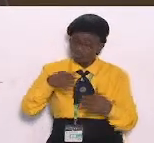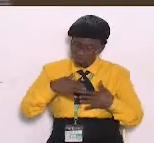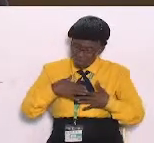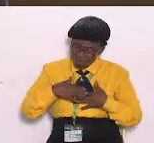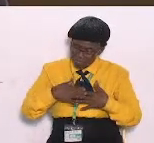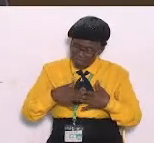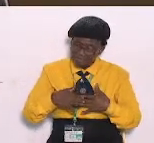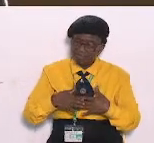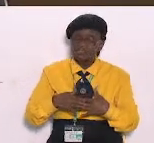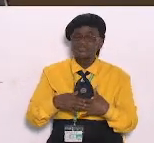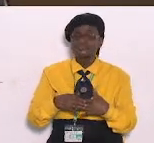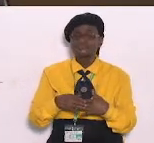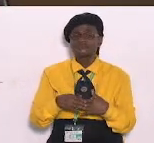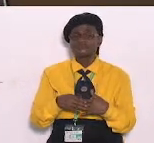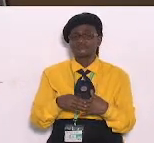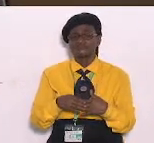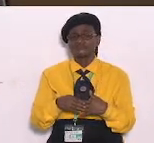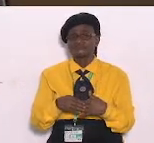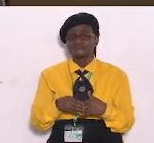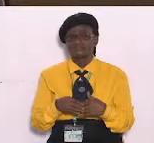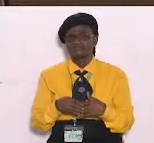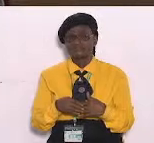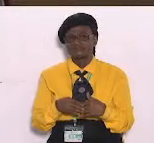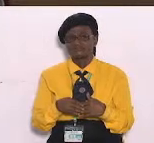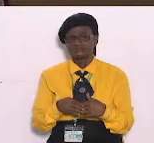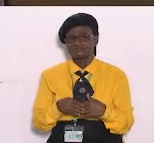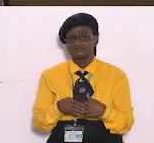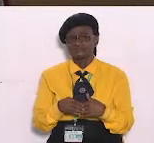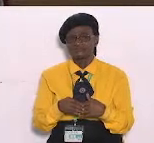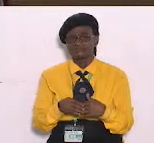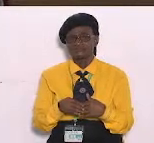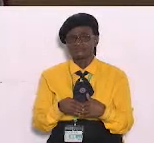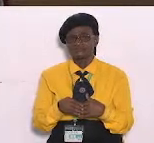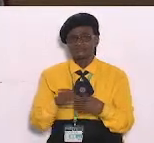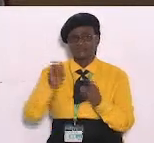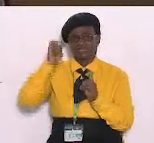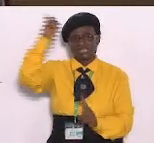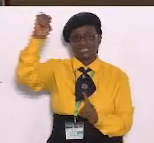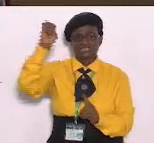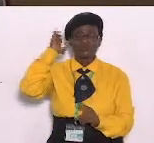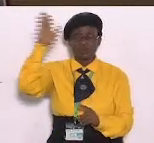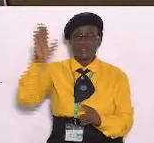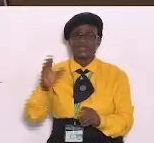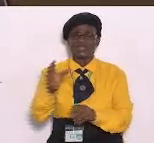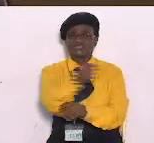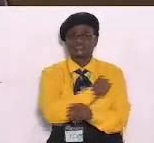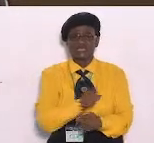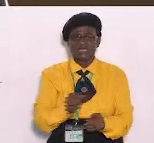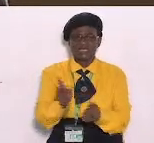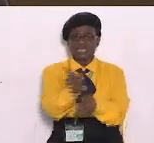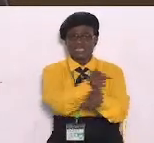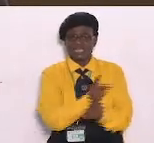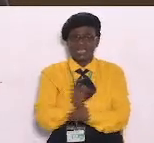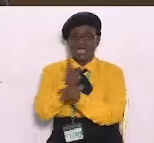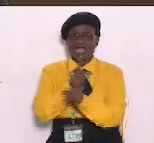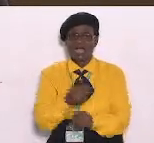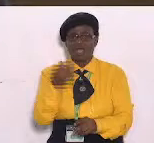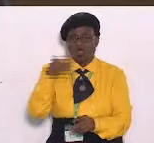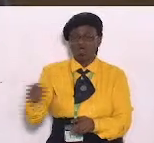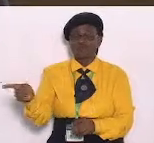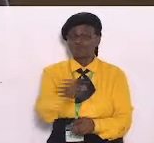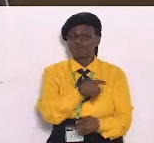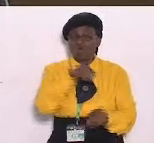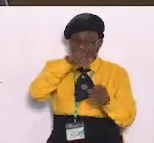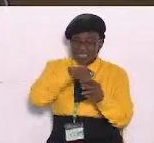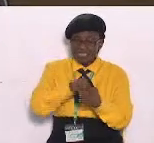satisfaire Dieu ta respiration est de satisfaire Dieu il prendra soin de